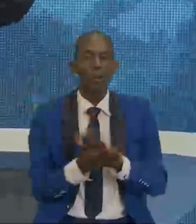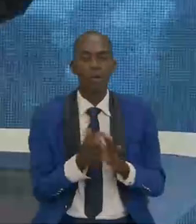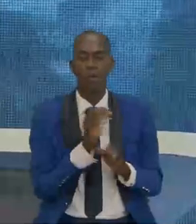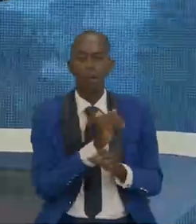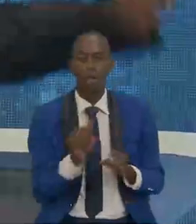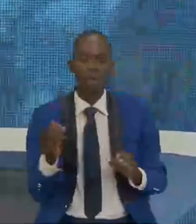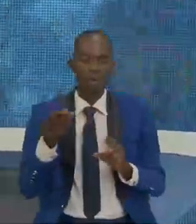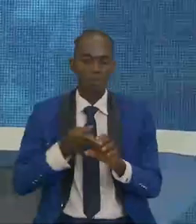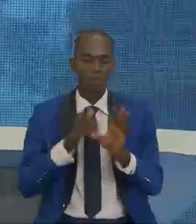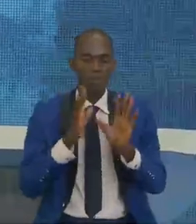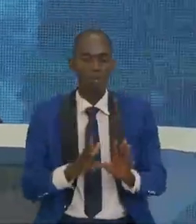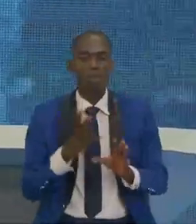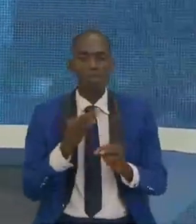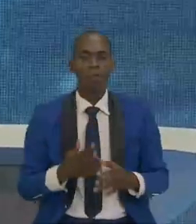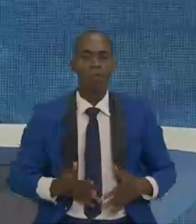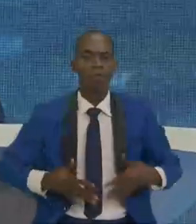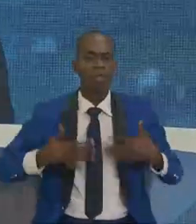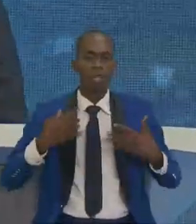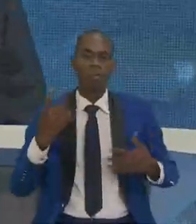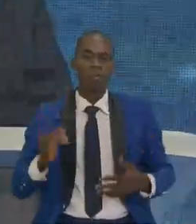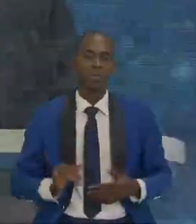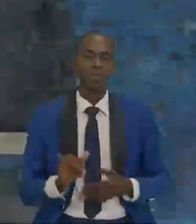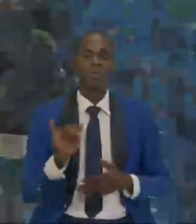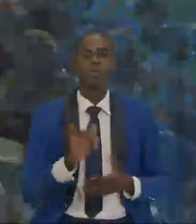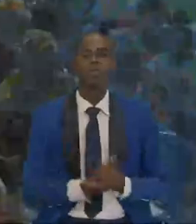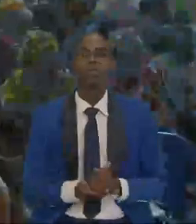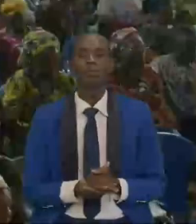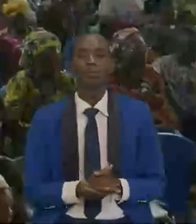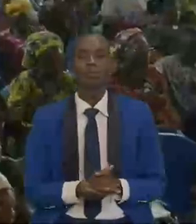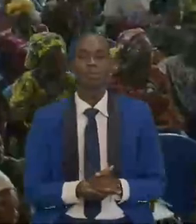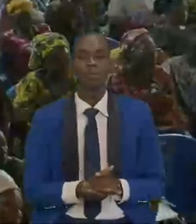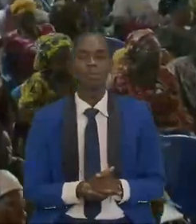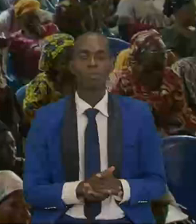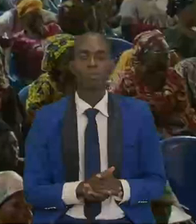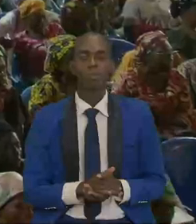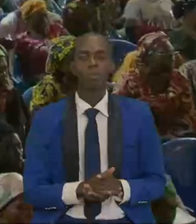afin que tu prennes part à la vie éternelle,